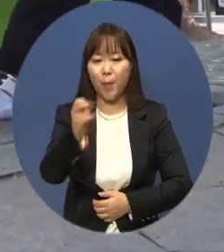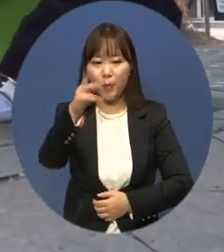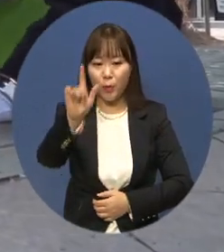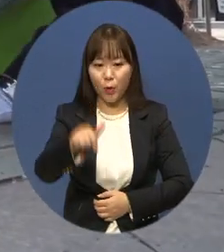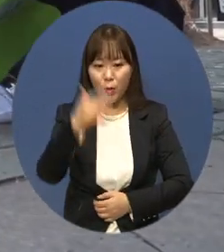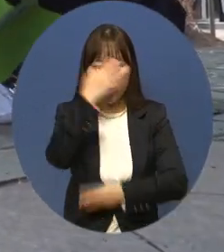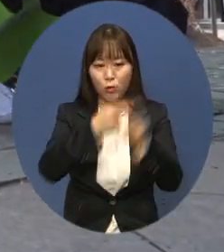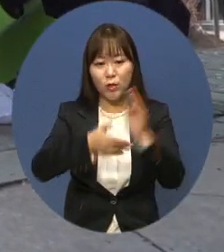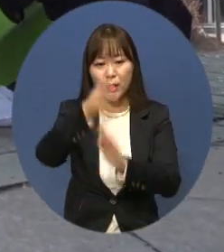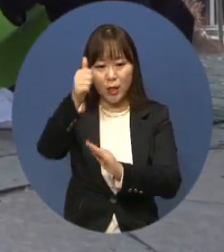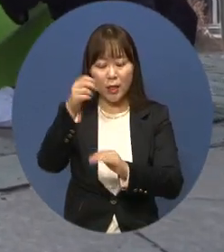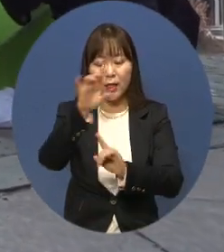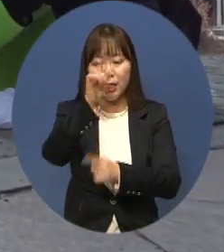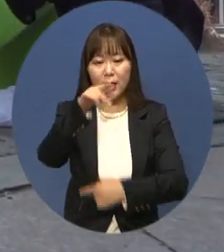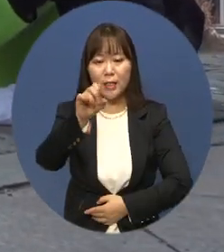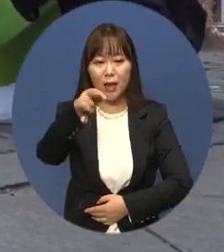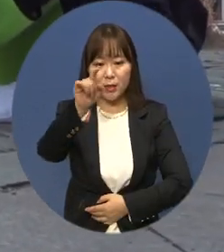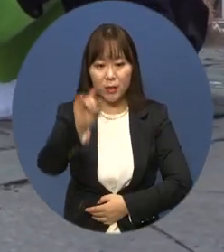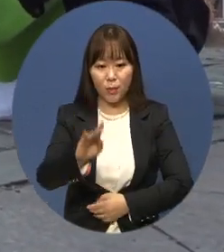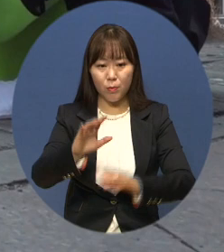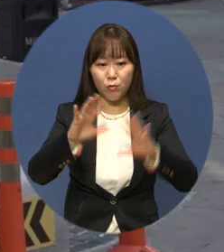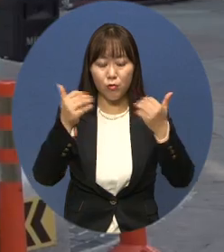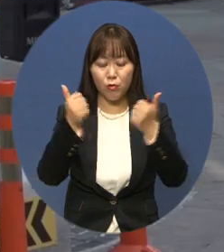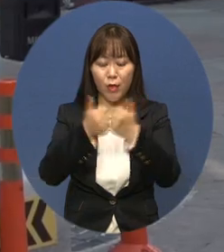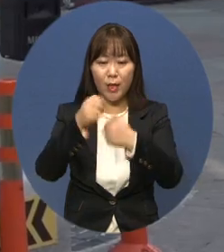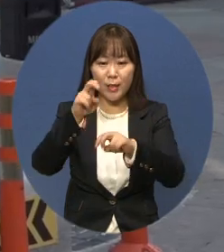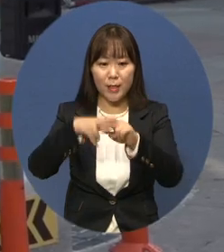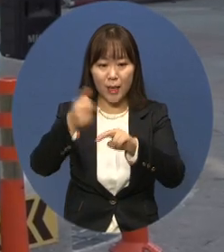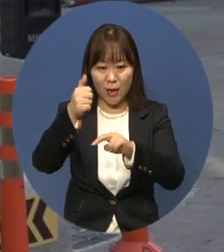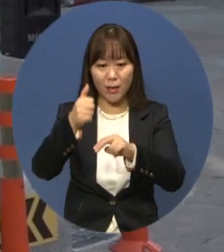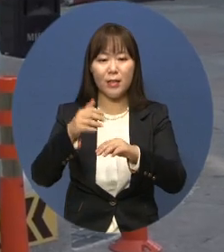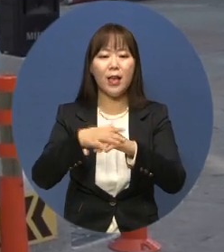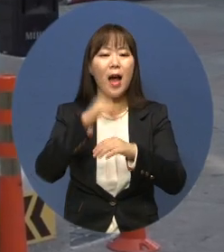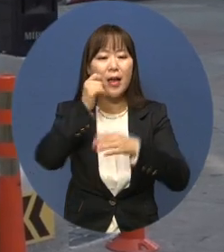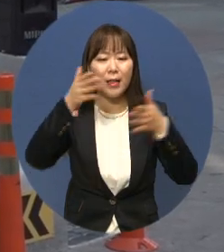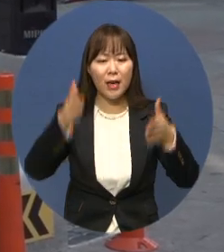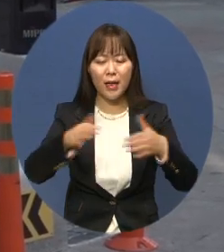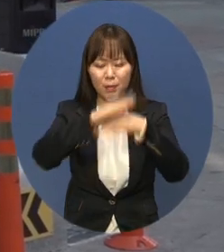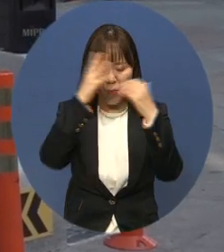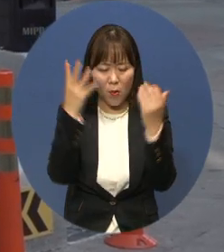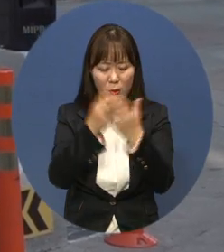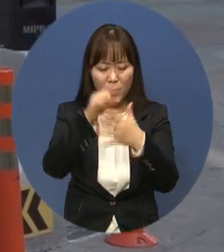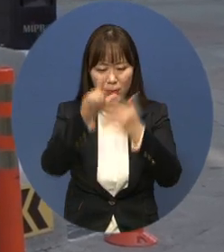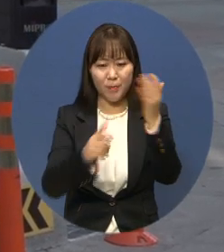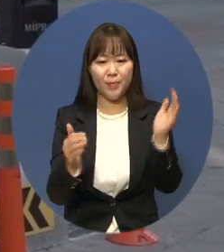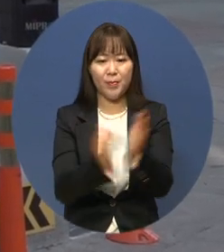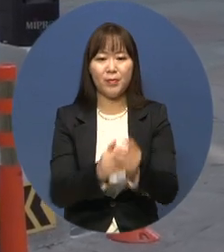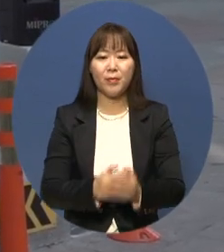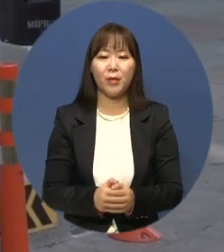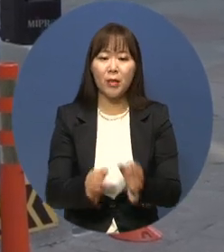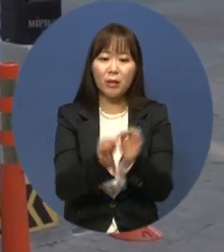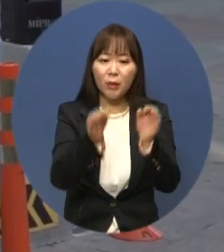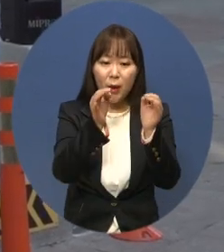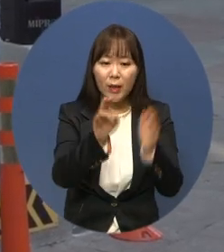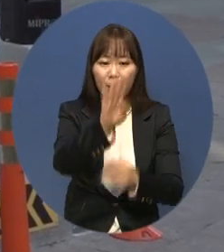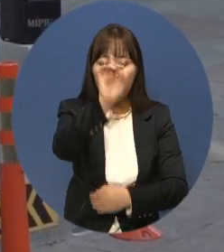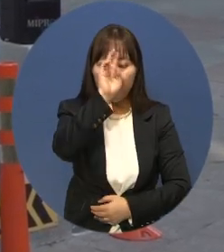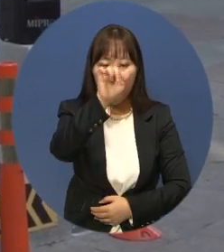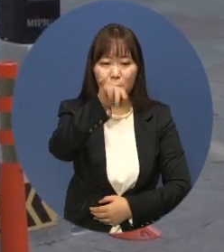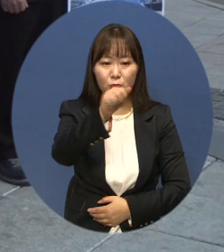청주시장, 이장석 국회의원을 끝으로 한 달간의 여정이 마무리됐습니다. 그동안